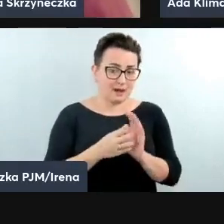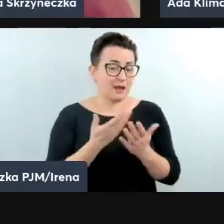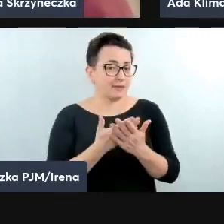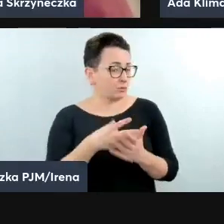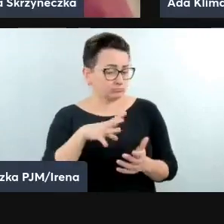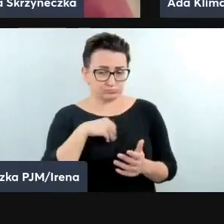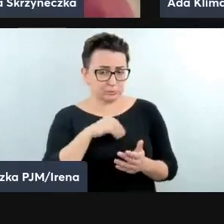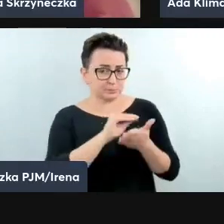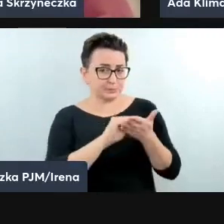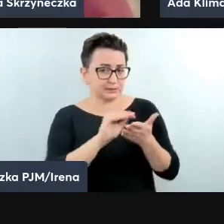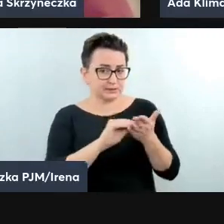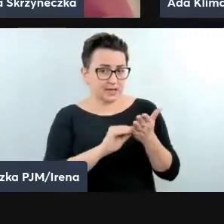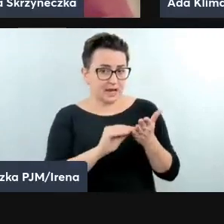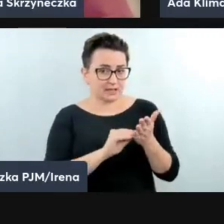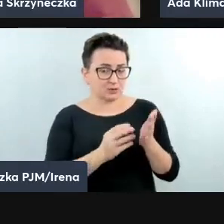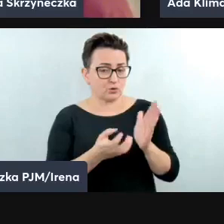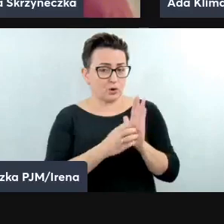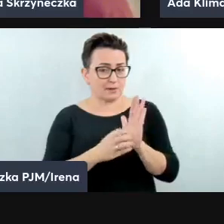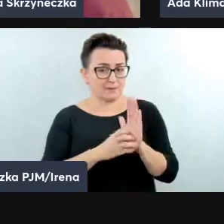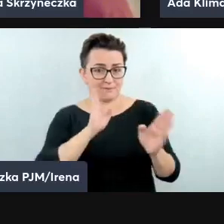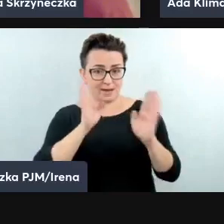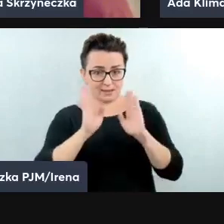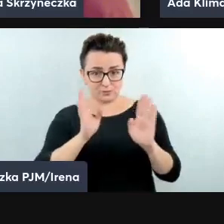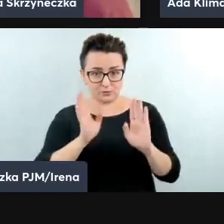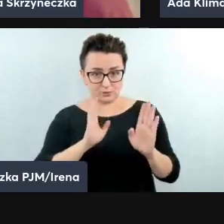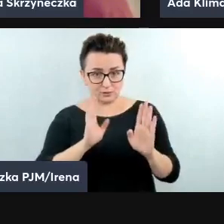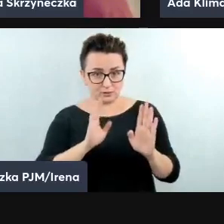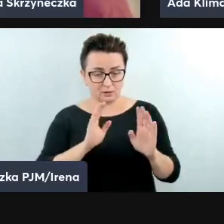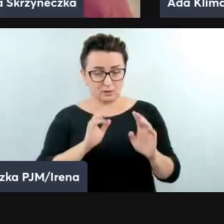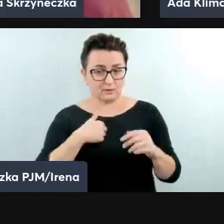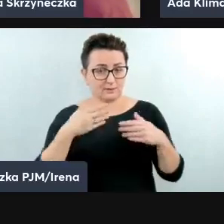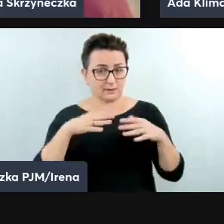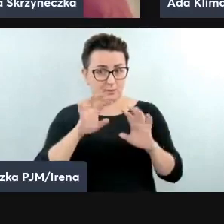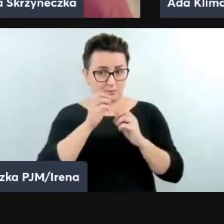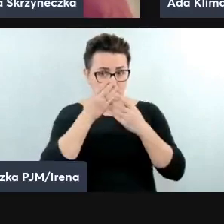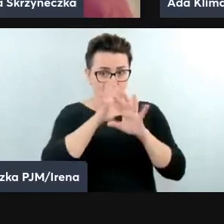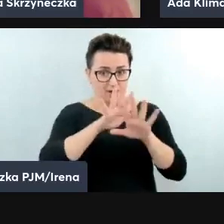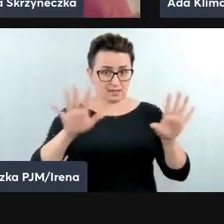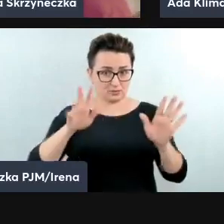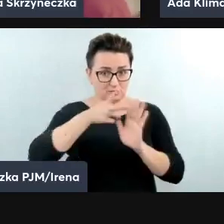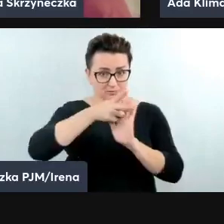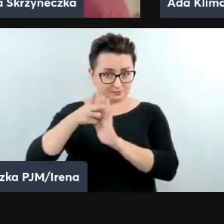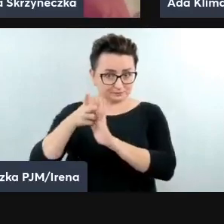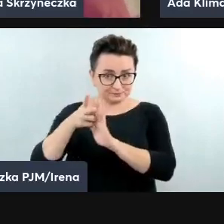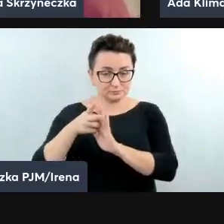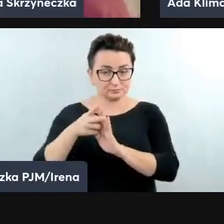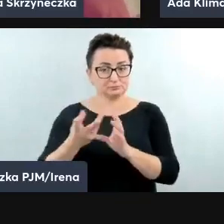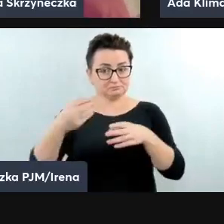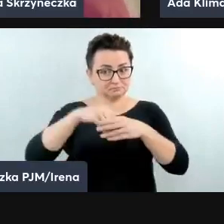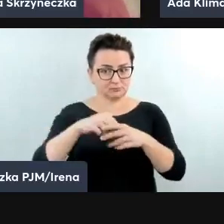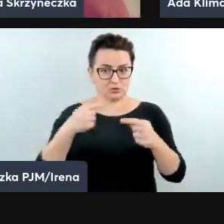na Facebooku pod tym naszym wideo i włączymy je do rozmowy, bo już tak się